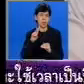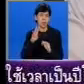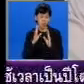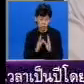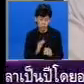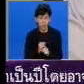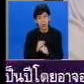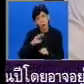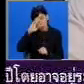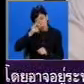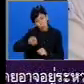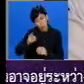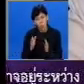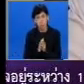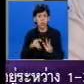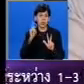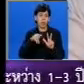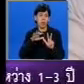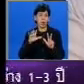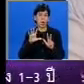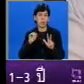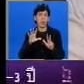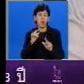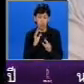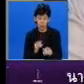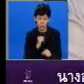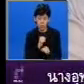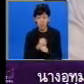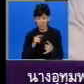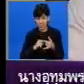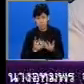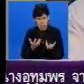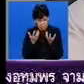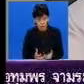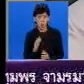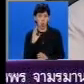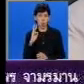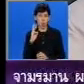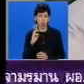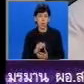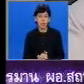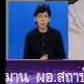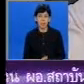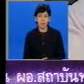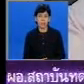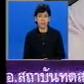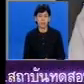รายผู้ป่วยสะสมรวม 3,555 รายในจำนวนนี้อาการหนัก6ราย